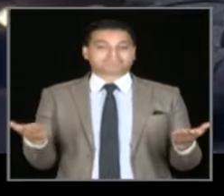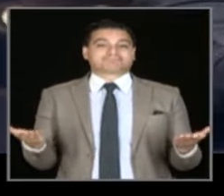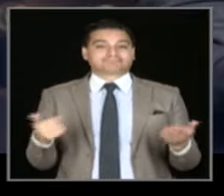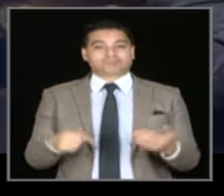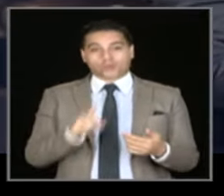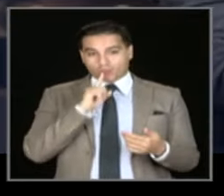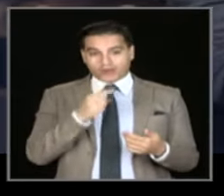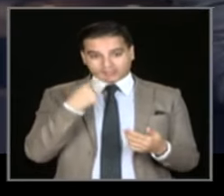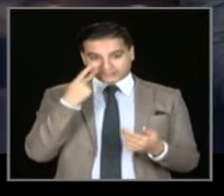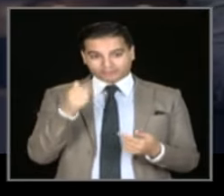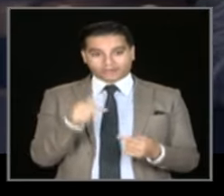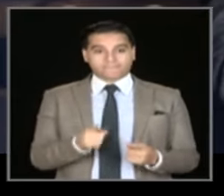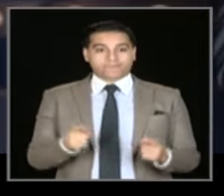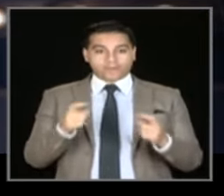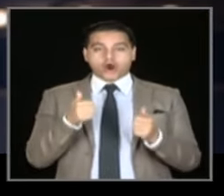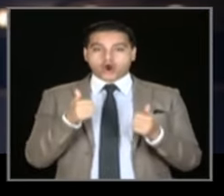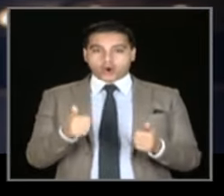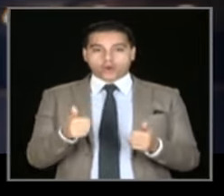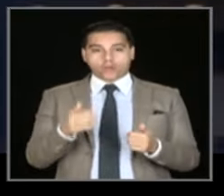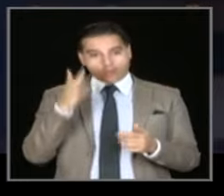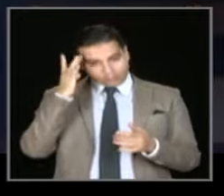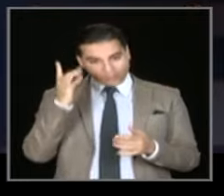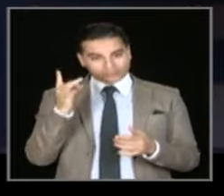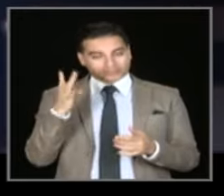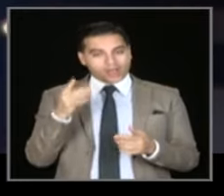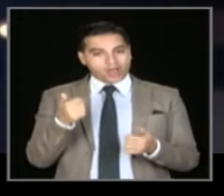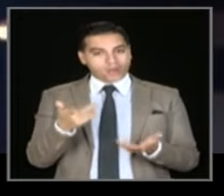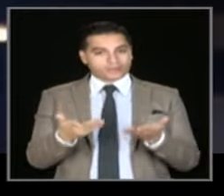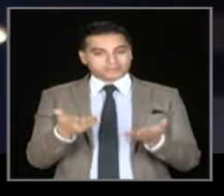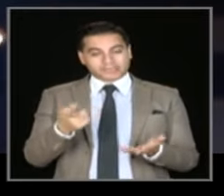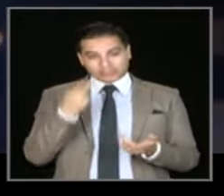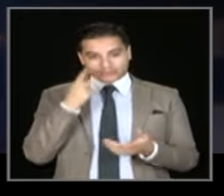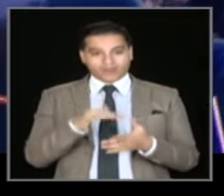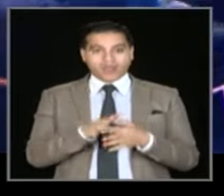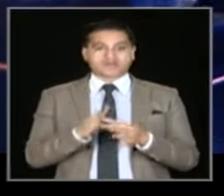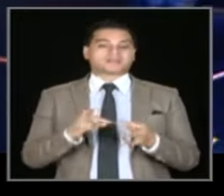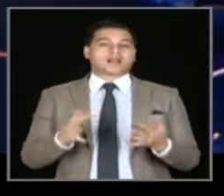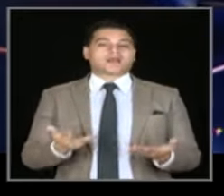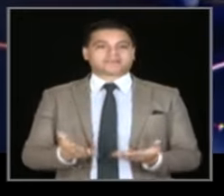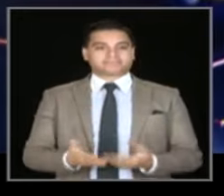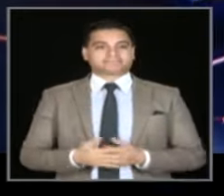ولكن المباراة حلوة ومتكافئة. خلينا نروح نشوف هيحصل.